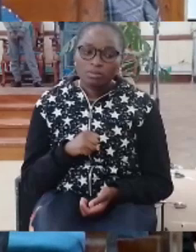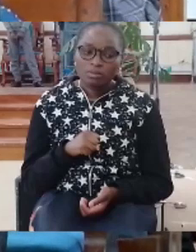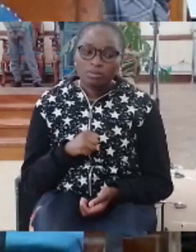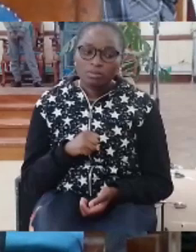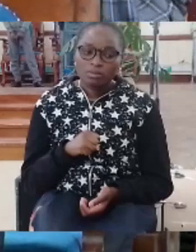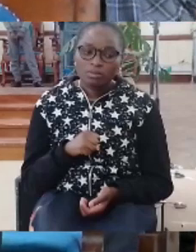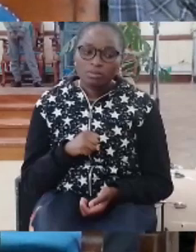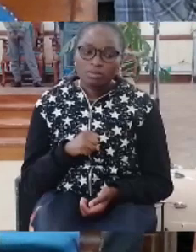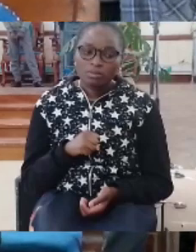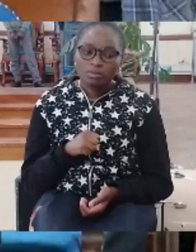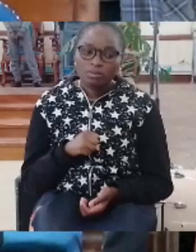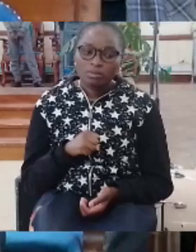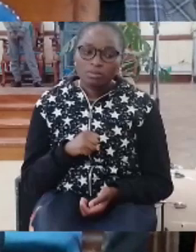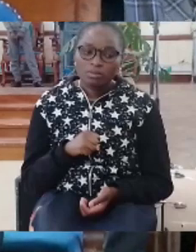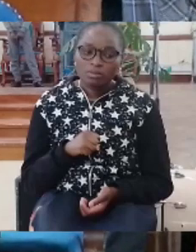ndio,